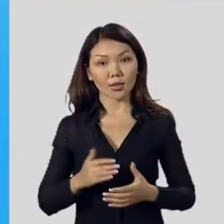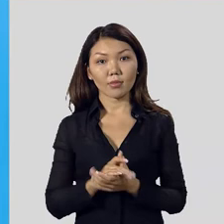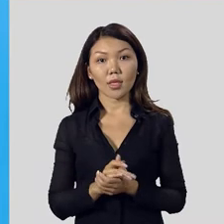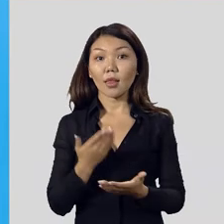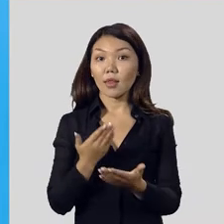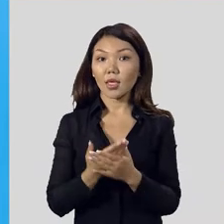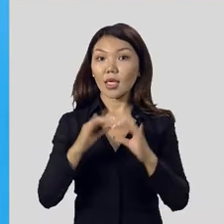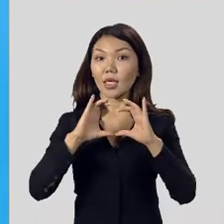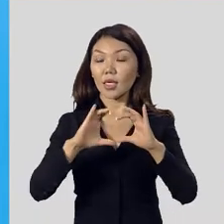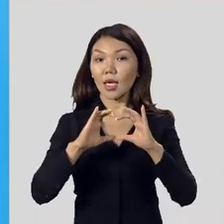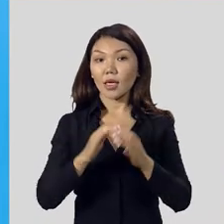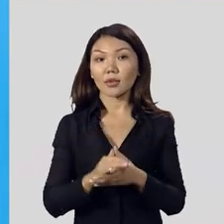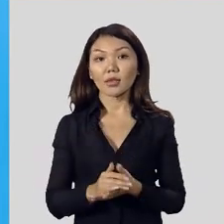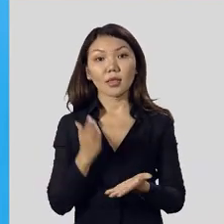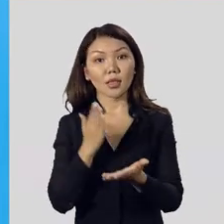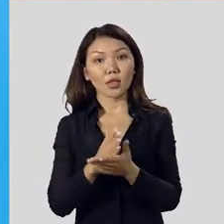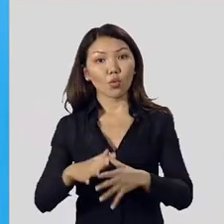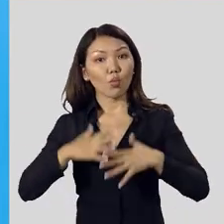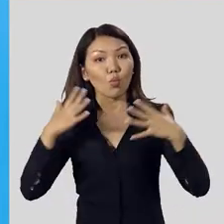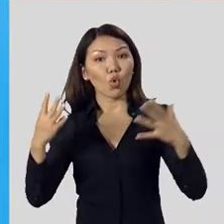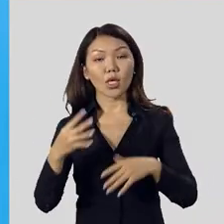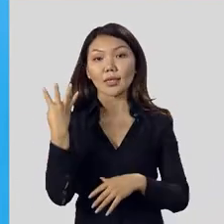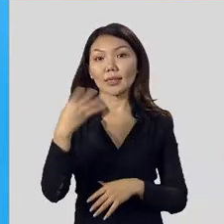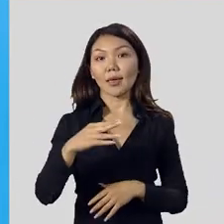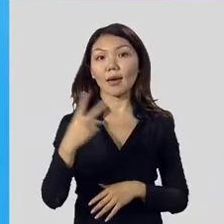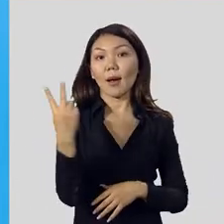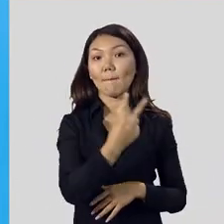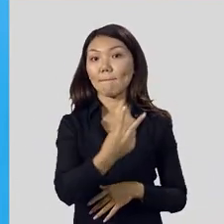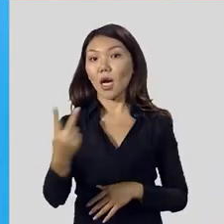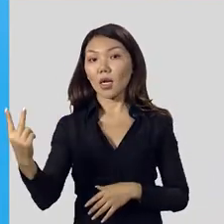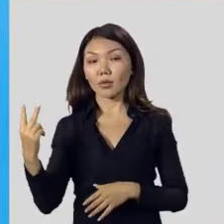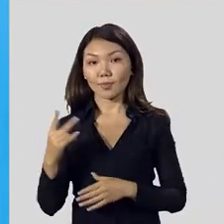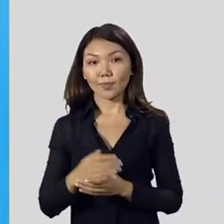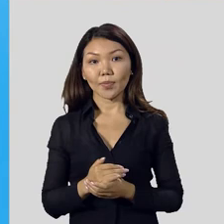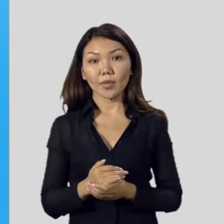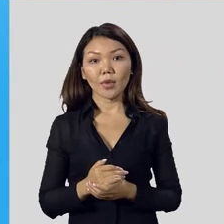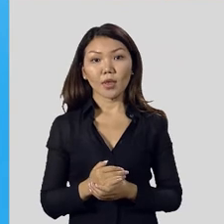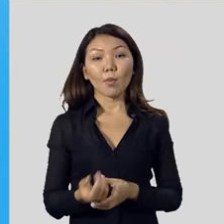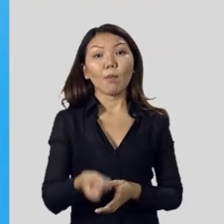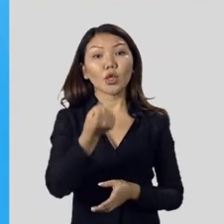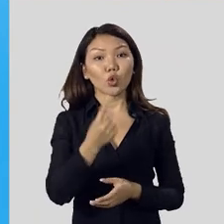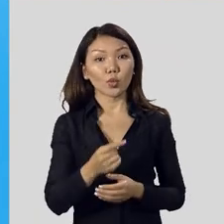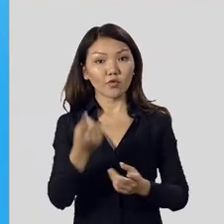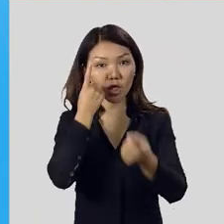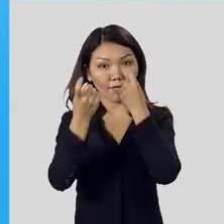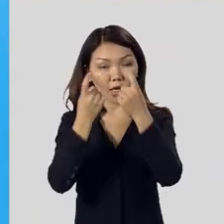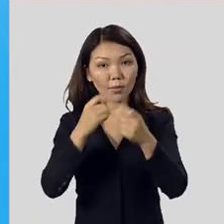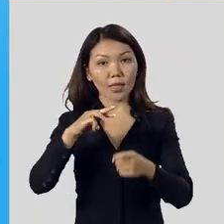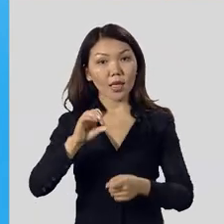таких ядер насчитывается более 40 пар. Поступившая информация в